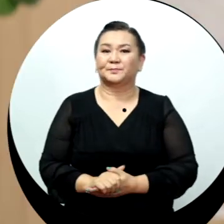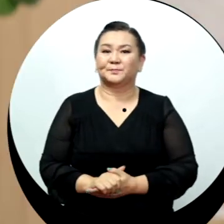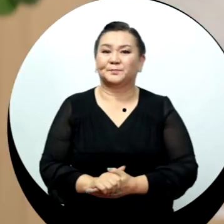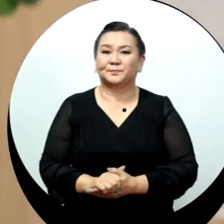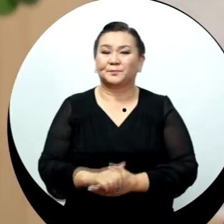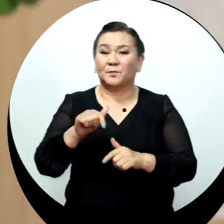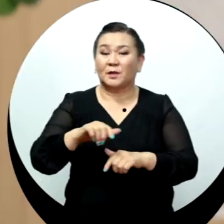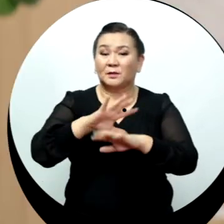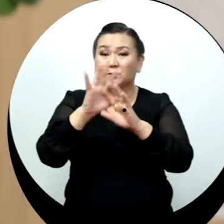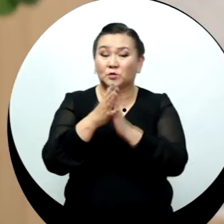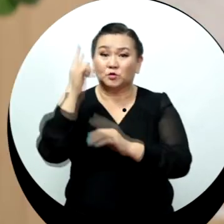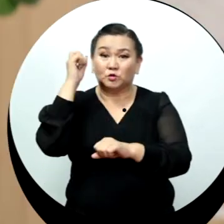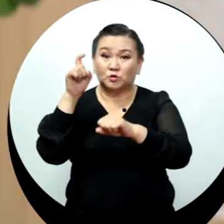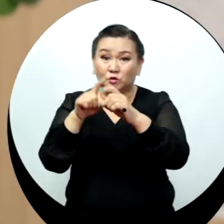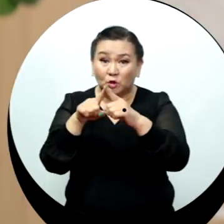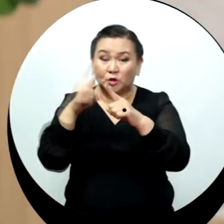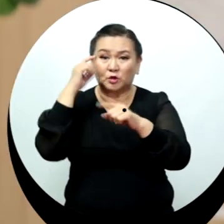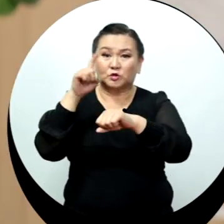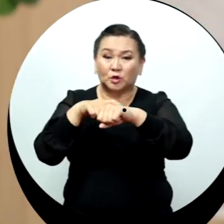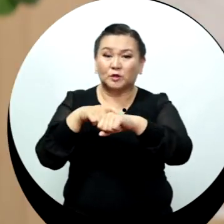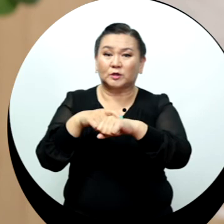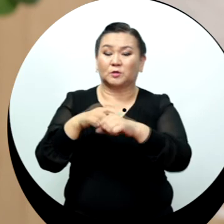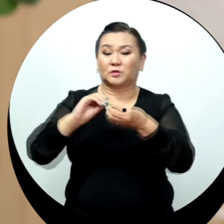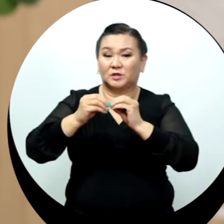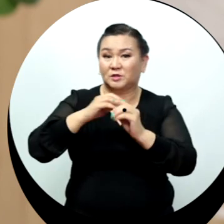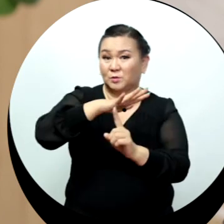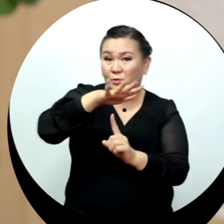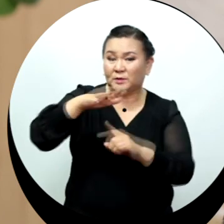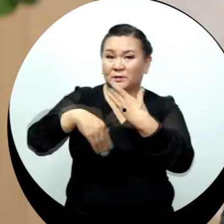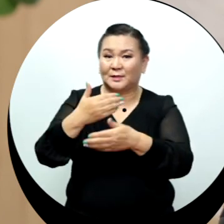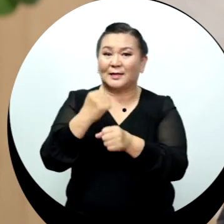Эдгээр зорилго зорилтуудынхаа хүрээнд хийж хэрэгжүүлж байгаа ажлуудаа та